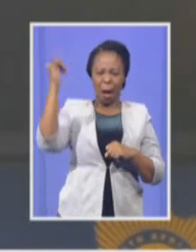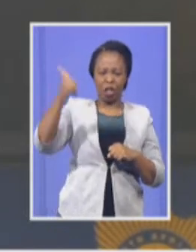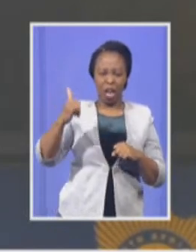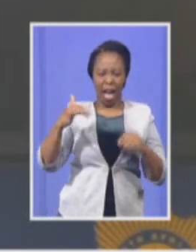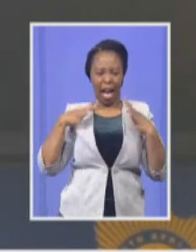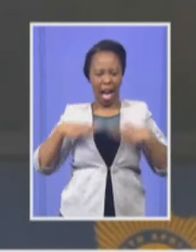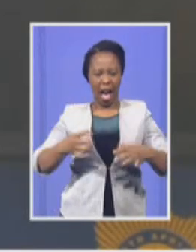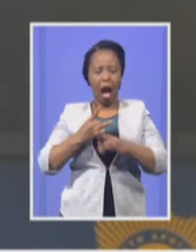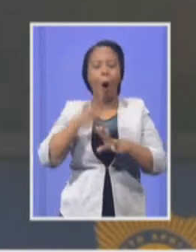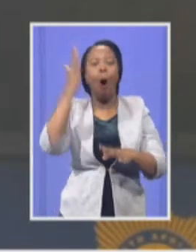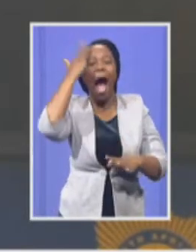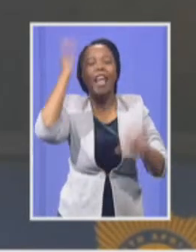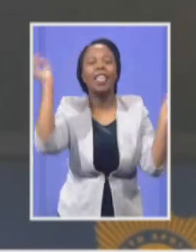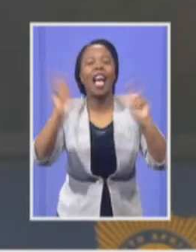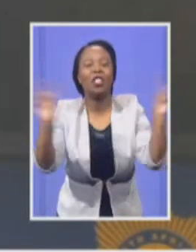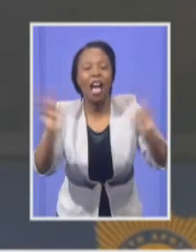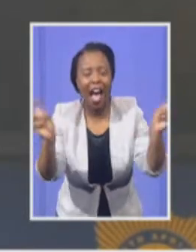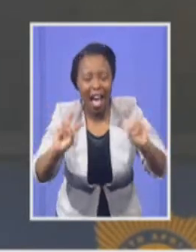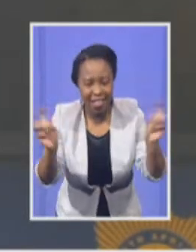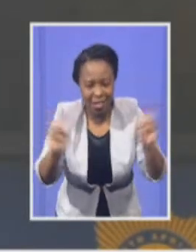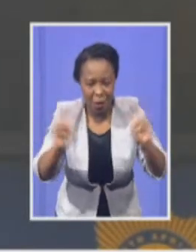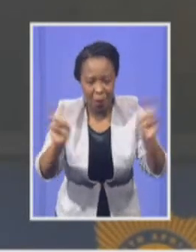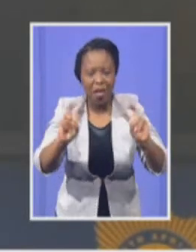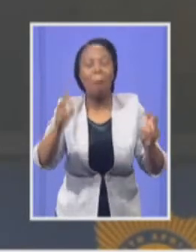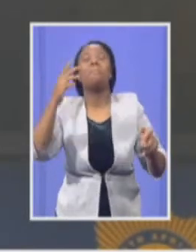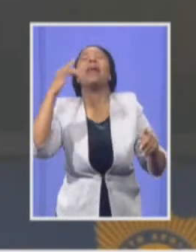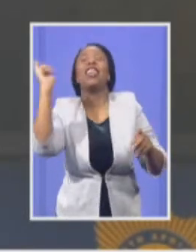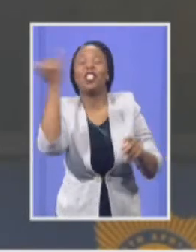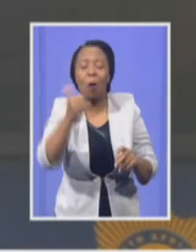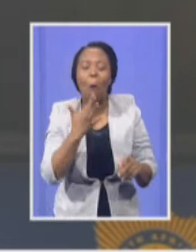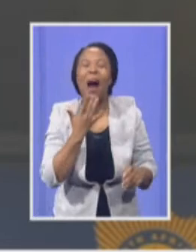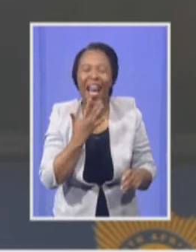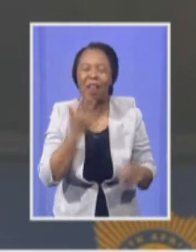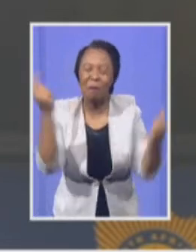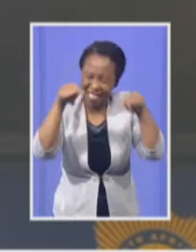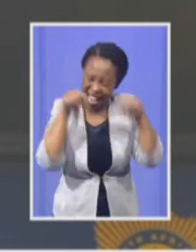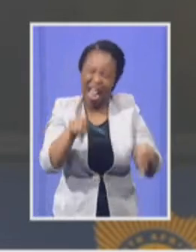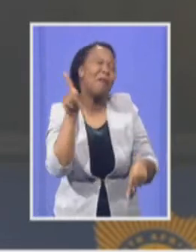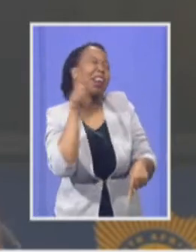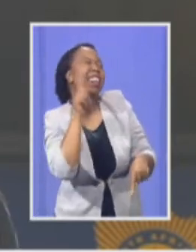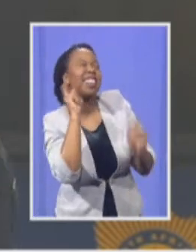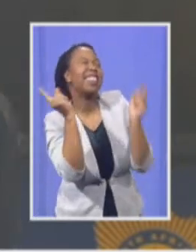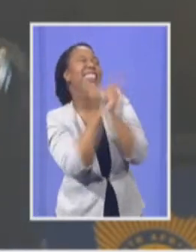Wazi kanjani ukuthi bacheka ngazo? Bacheka bani?